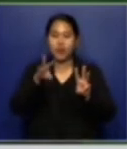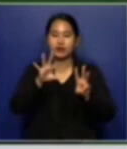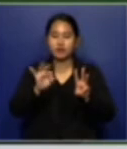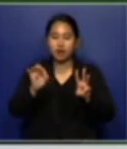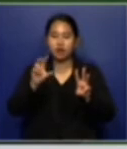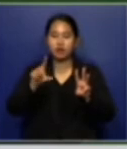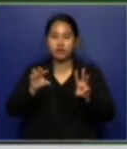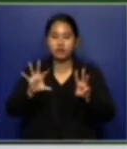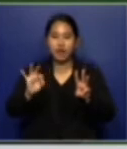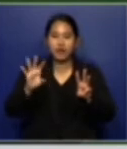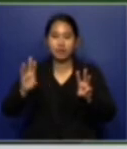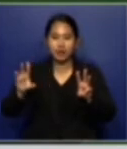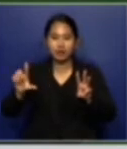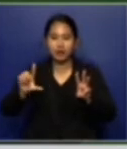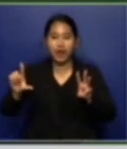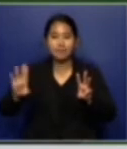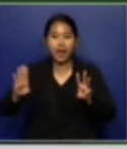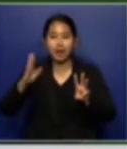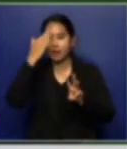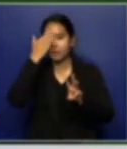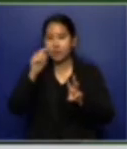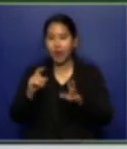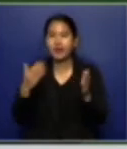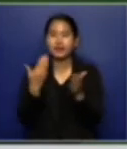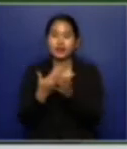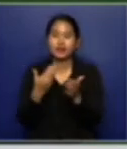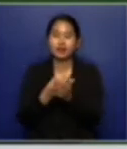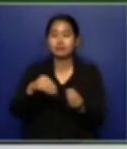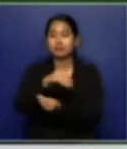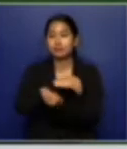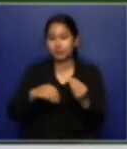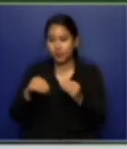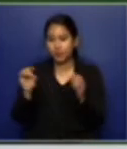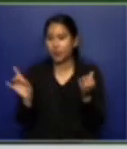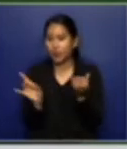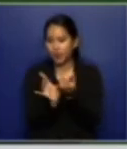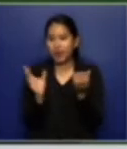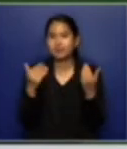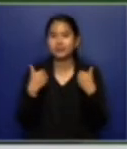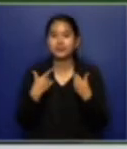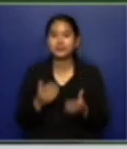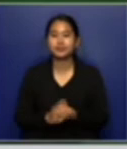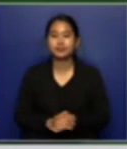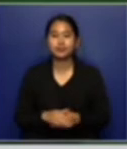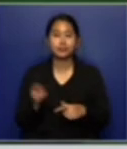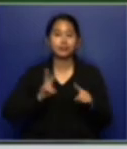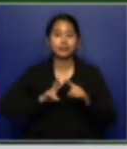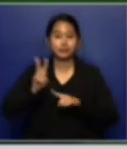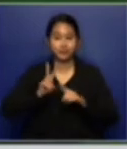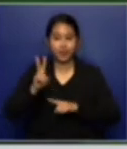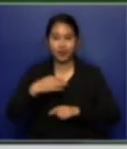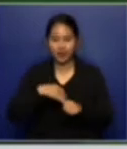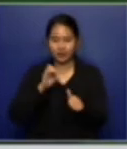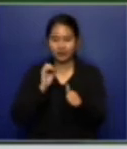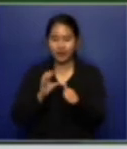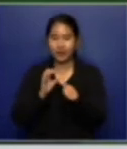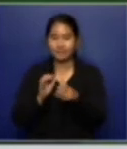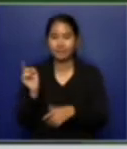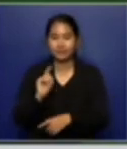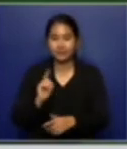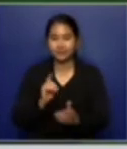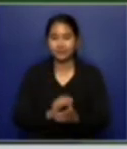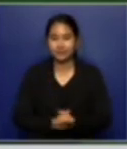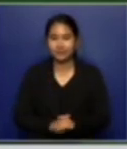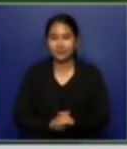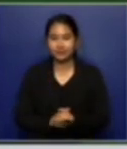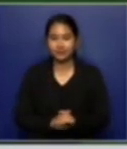696,529 ล้านบาทนะคะเพื่อที่จะใช้งบประมาณได้มีประสิทธิภาพมากขึ้นข้อที่2นะคะที่ดิฉันอยากจะเสนอแนะก็คือต้องเ